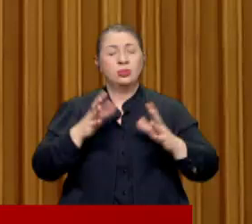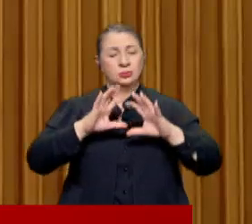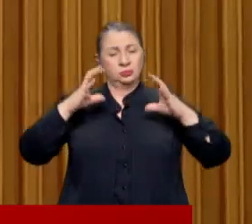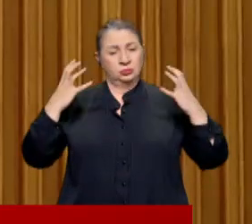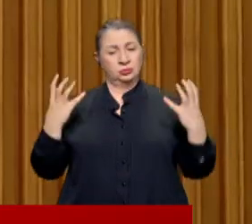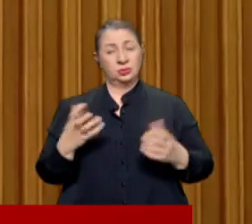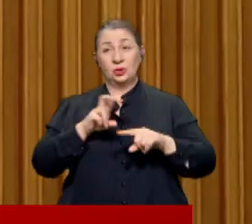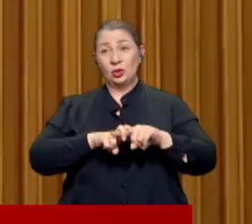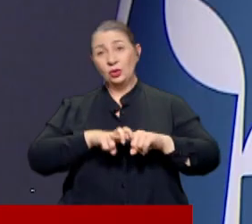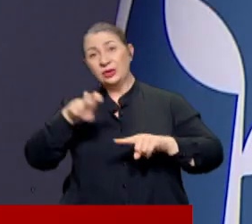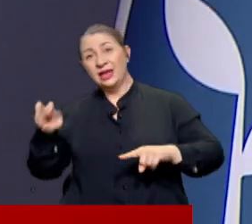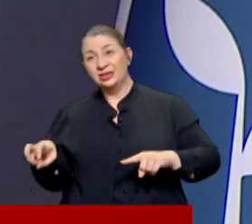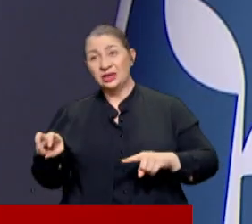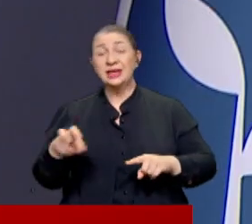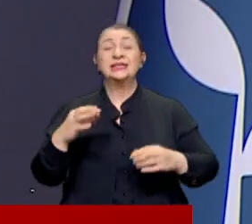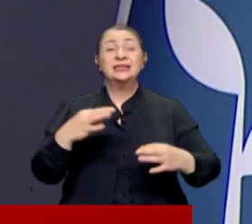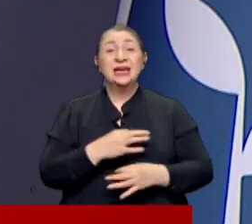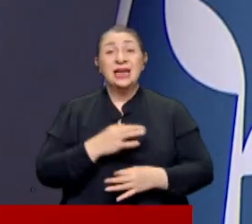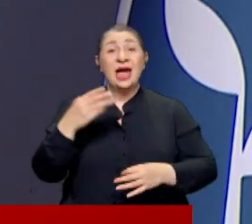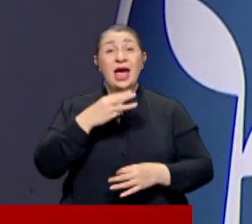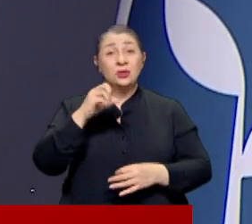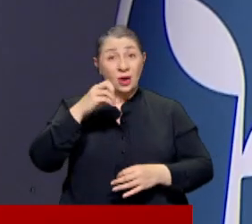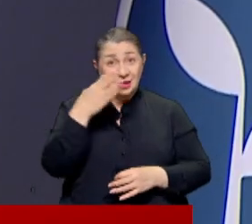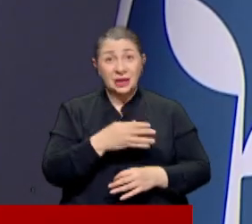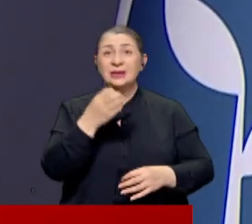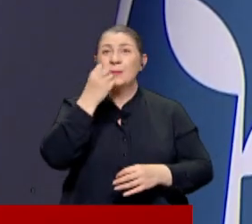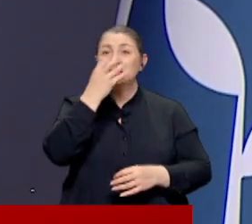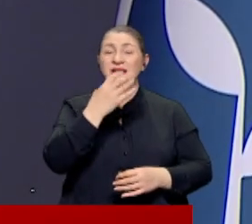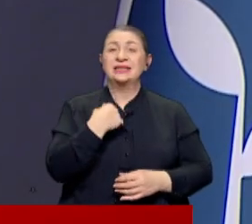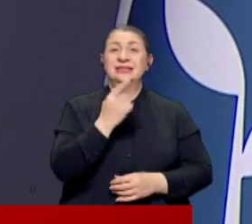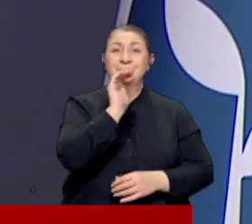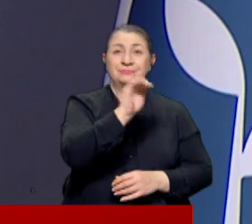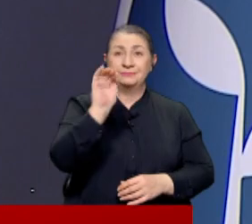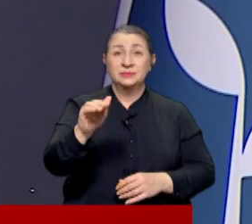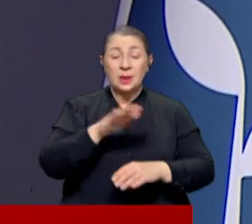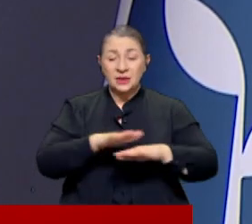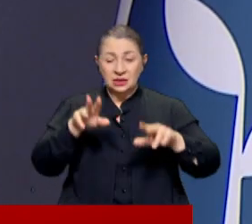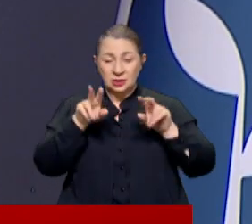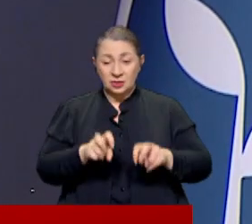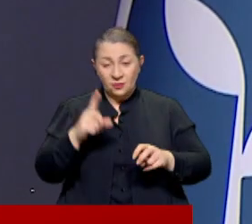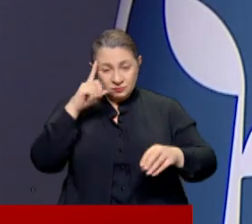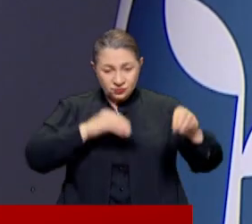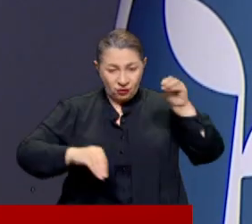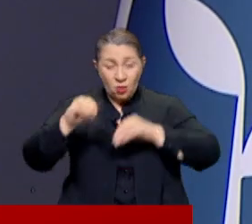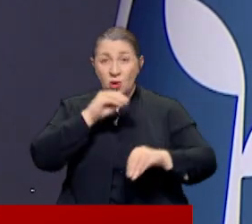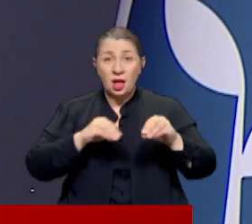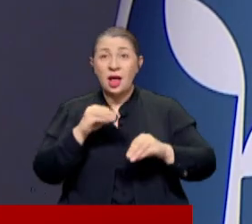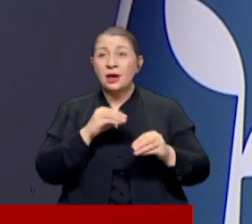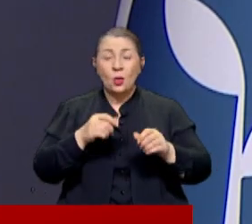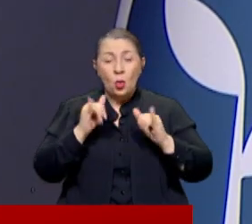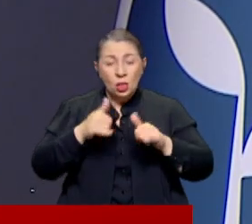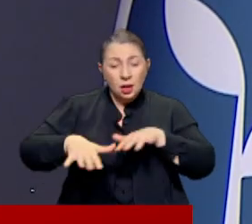aklı koltuktan inecek Sayın Erdoğan ve Sayın Bahçeli de buradan sesleniyorum masa başında üretilen formüllerle